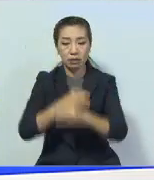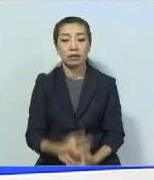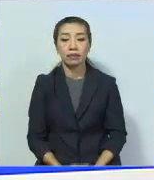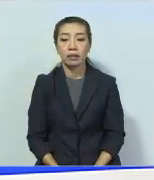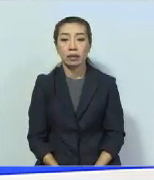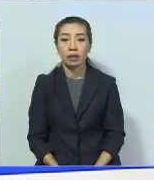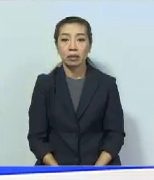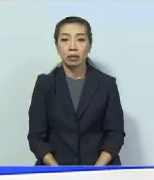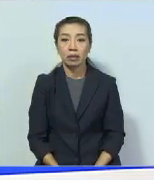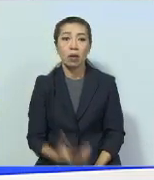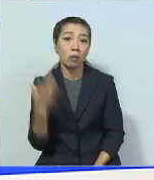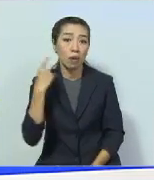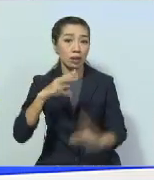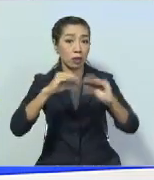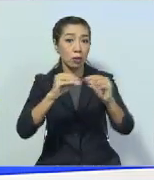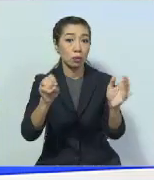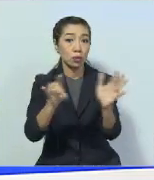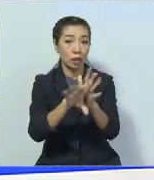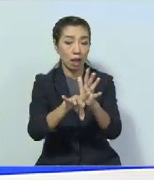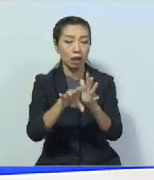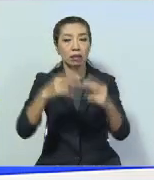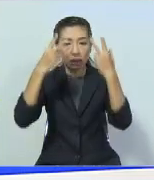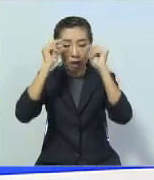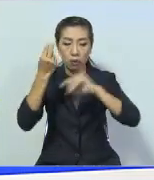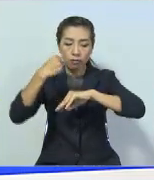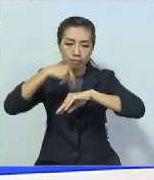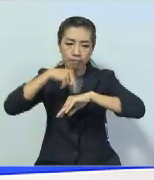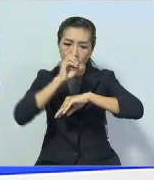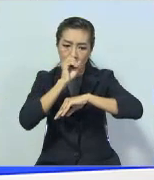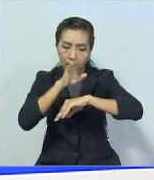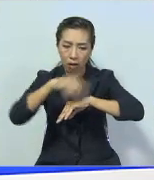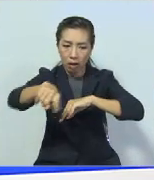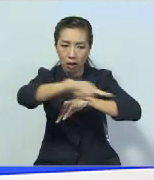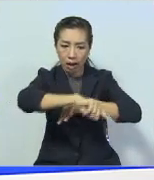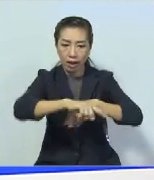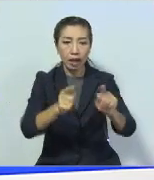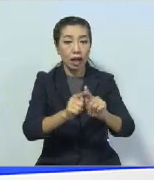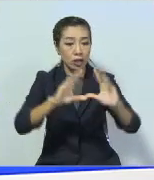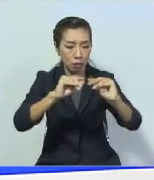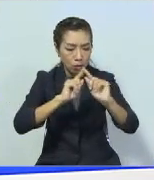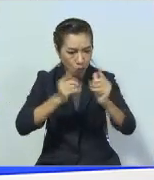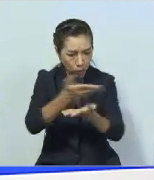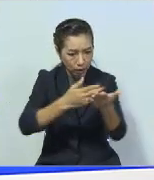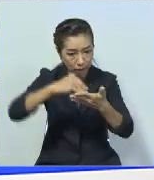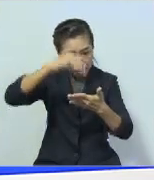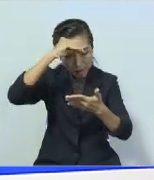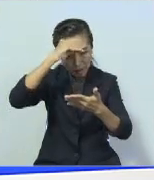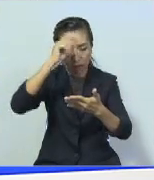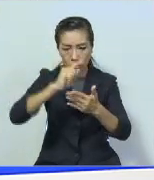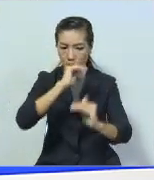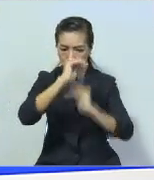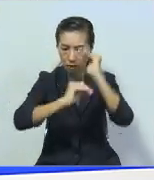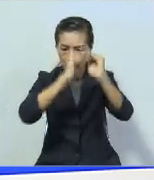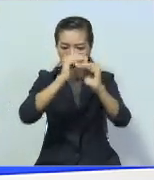ซึ่งในการประชุมมาสุดท้ายนะครับท่านนายกได้เสนอให้ที่ประชุมเอเปคยกระดับการศึกษาเพื่อพัฒนาทุนม